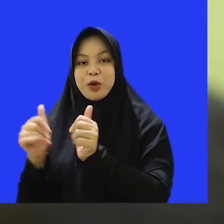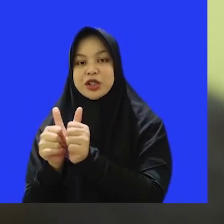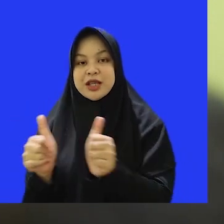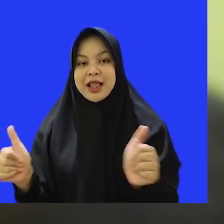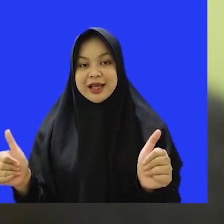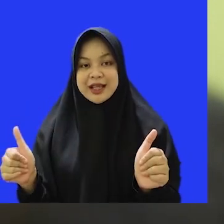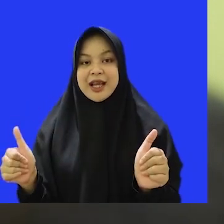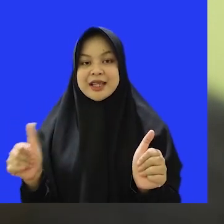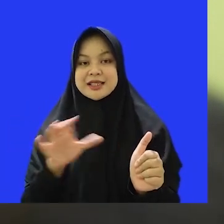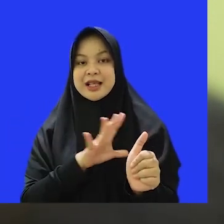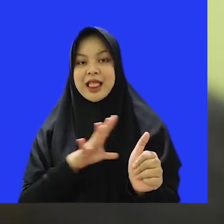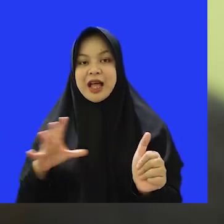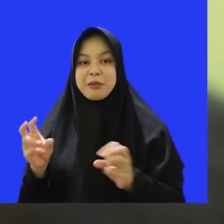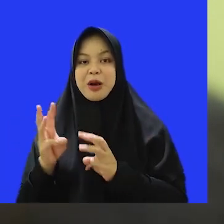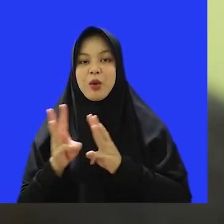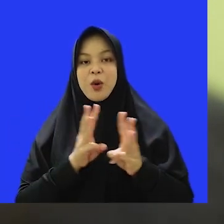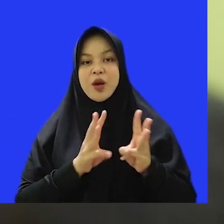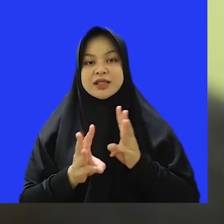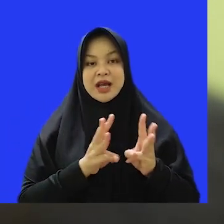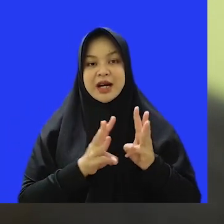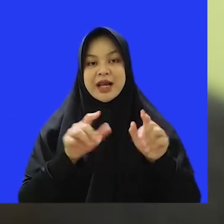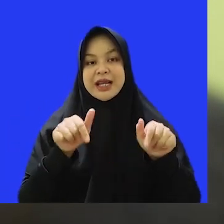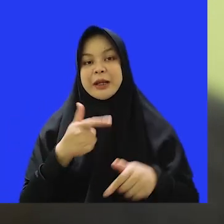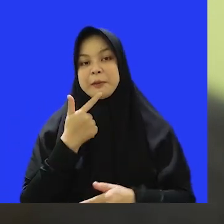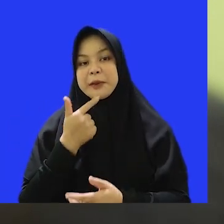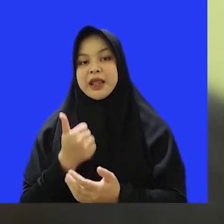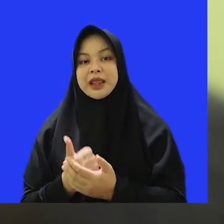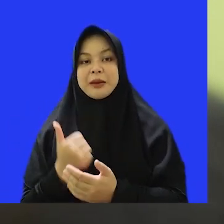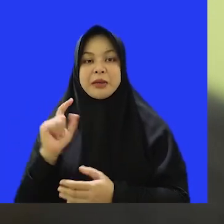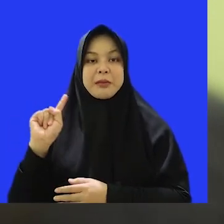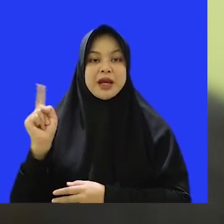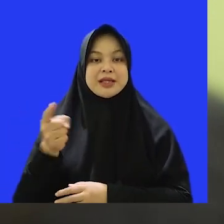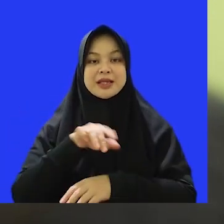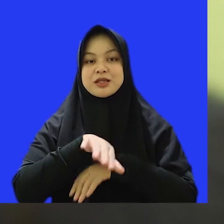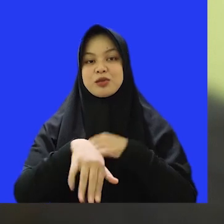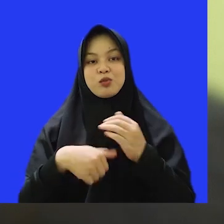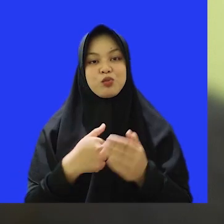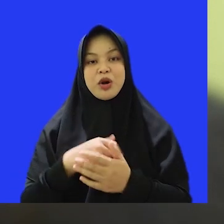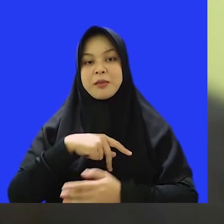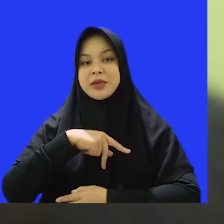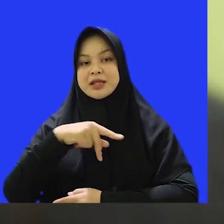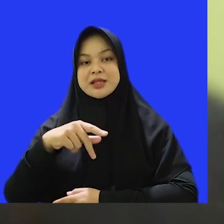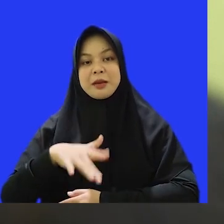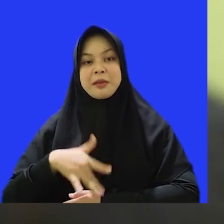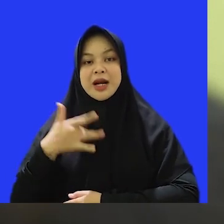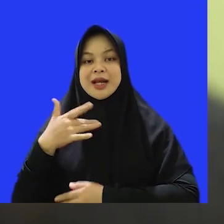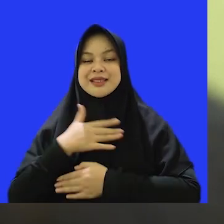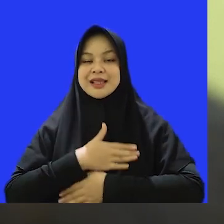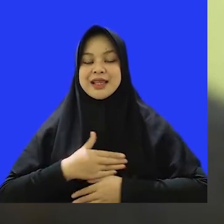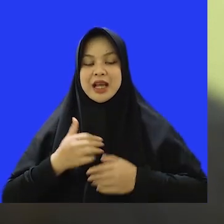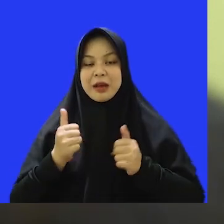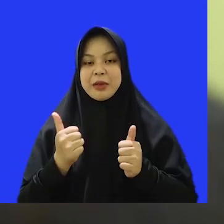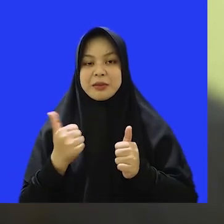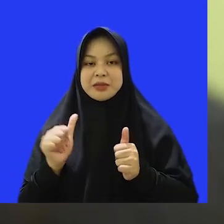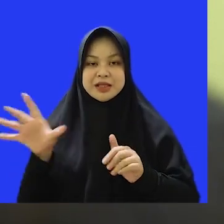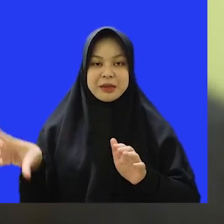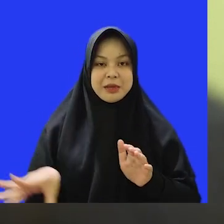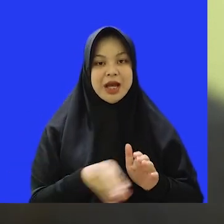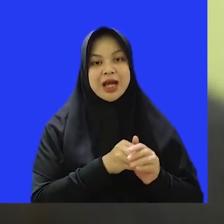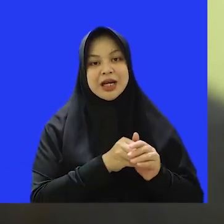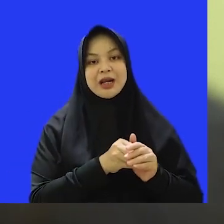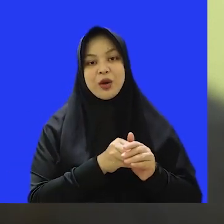dan akomodasi yang layak selama wawancara. Ini penting untuk memastikan semua peserta merasa nyaman dan